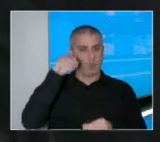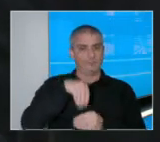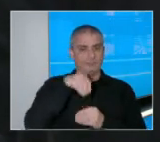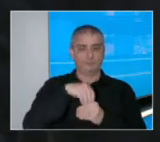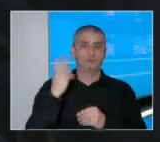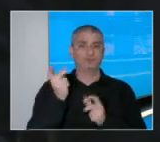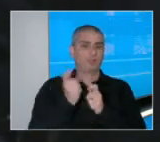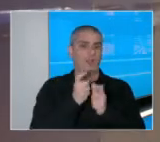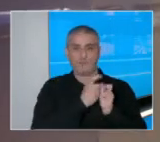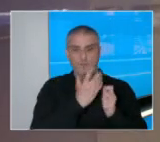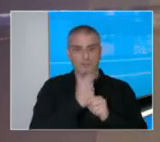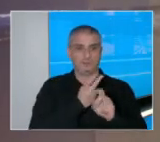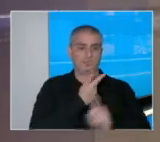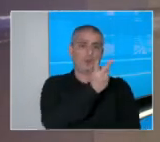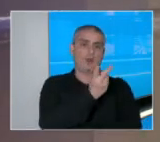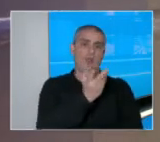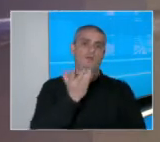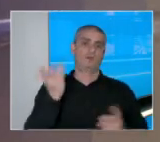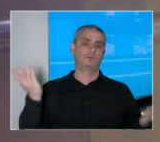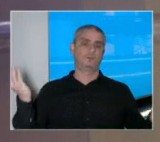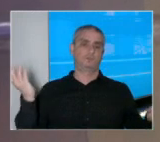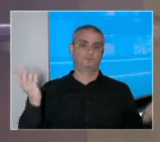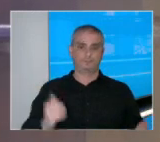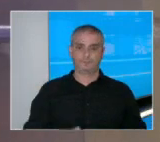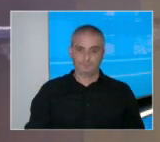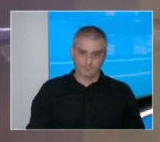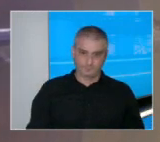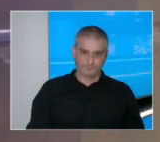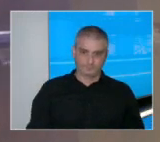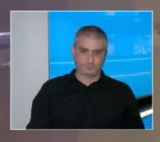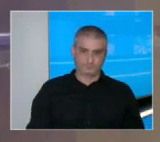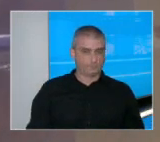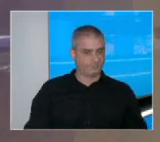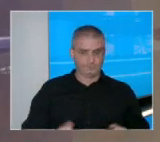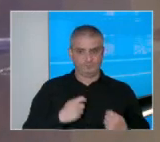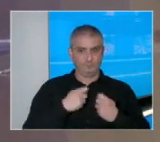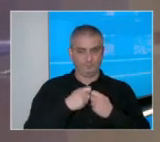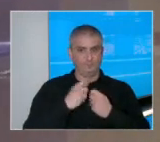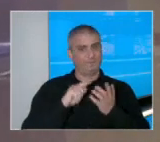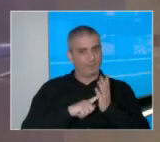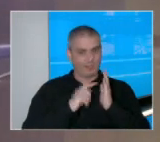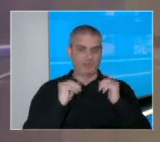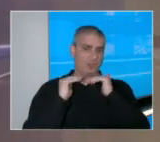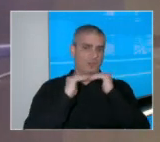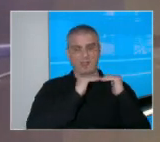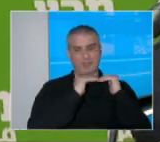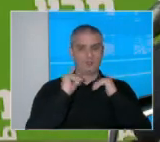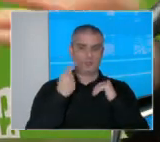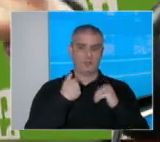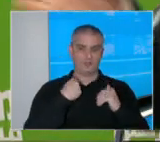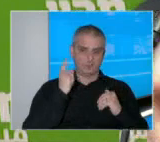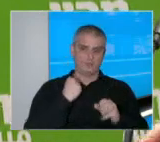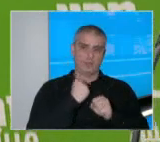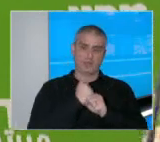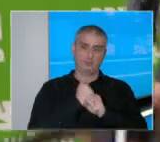ששתי המפלגות תעבורנה. זה מאמץ לא משותף, אבל הכוונות פה הן בהחלט אחידות, ואנחנו צריכים